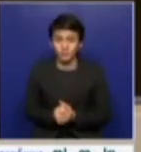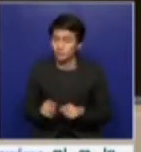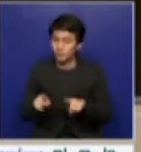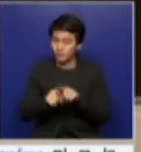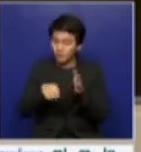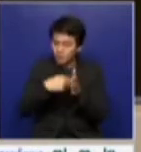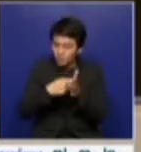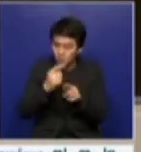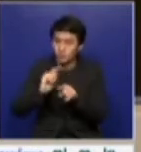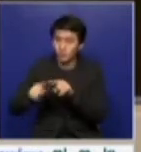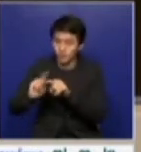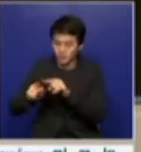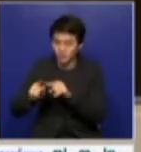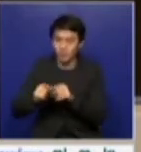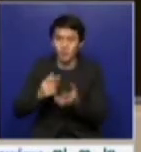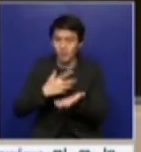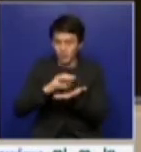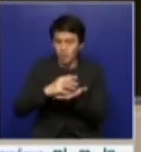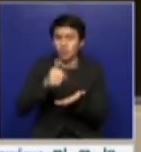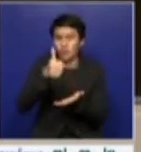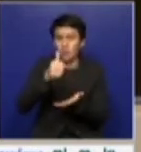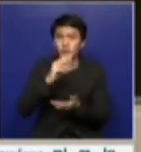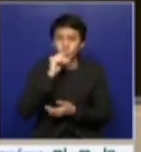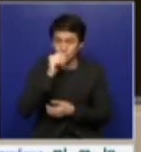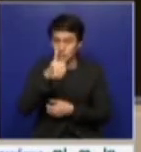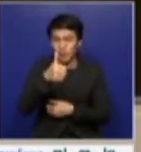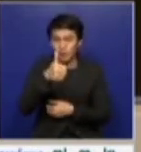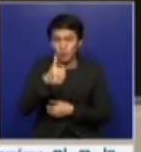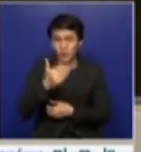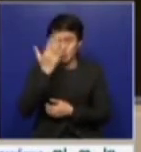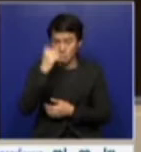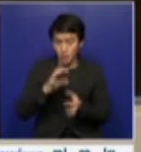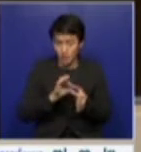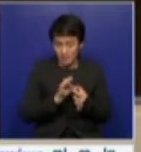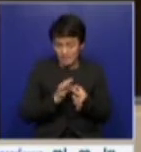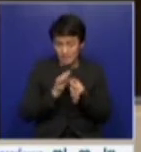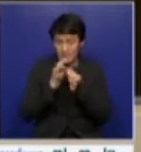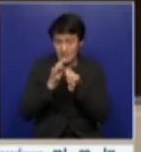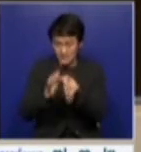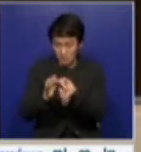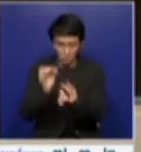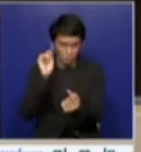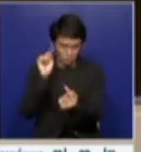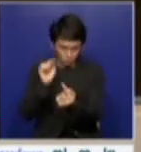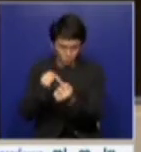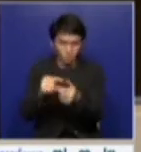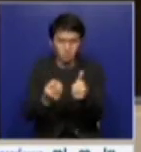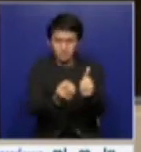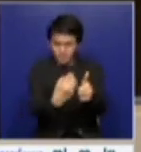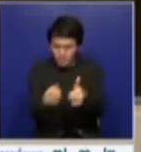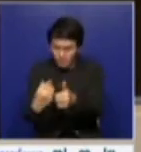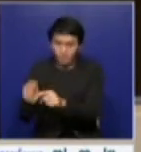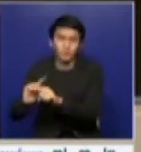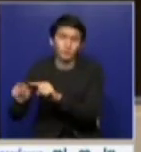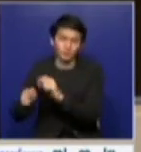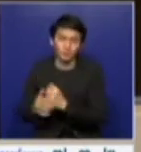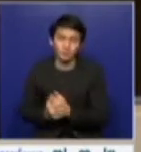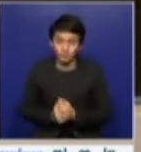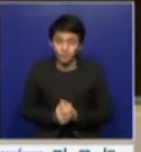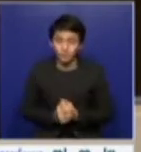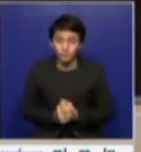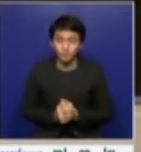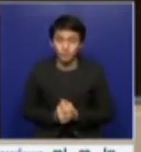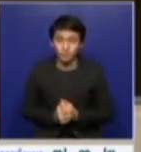ก็เป็นเรื่องที่สามารถพูดได้ครับเพื่อไปสู่วัตถุประสงค์ในการเสื้อนะอย่างที่เราได้ยินเมื่อคูนี้แหละครับ